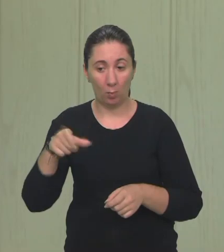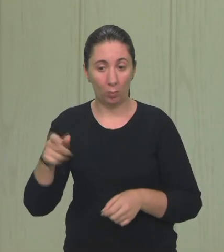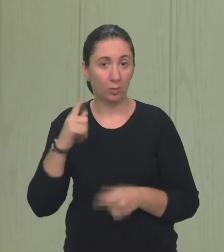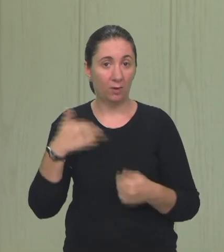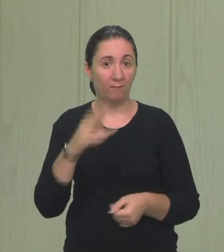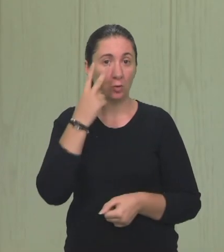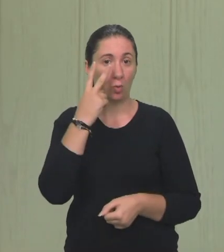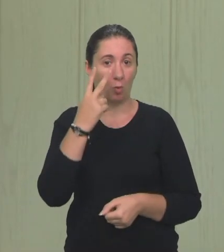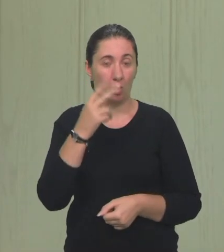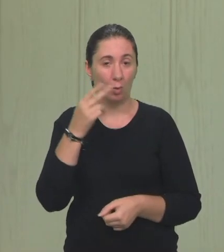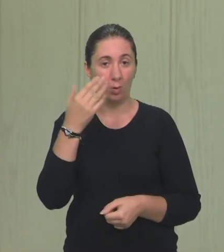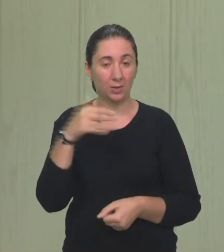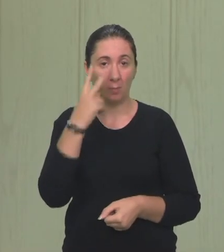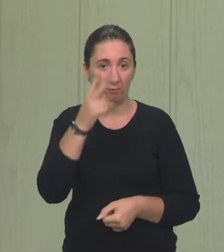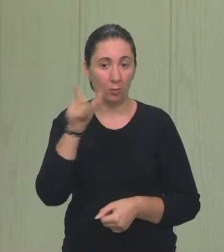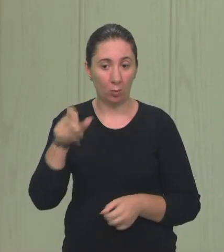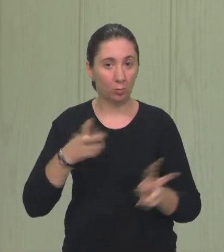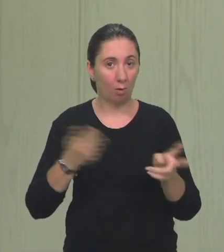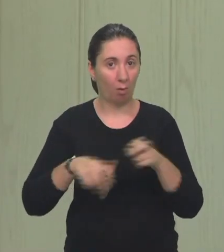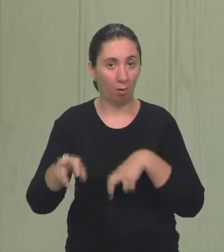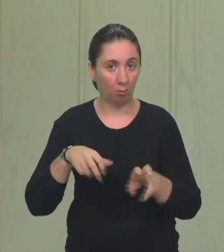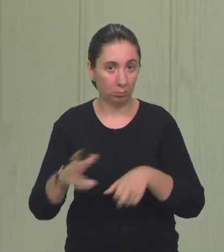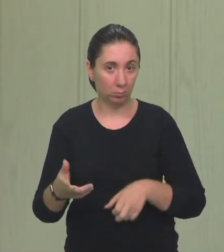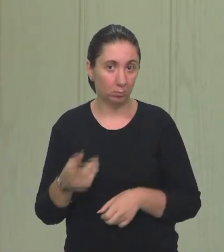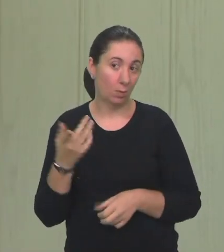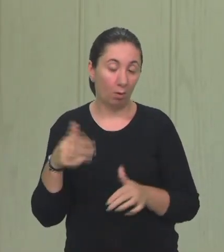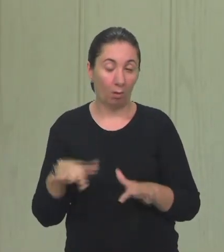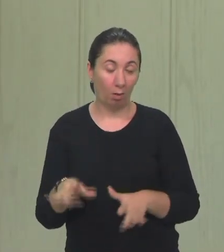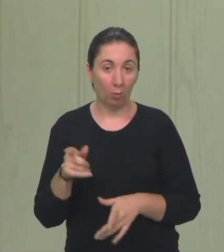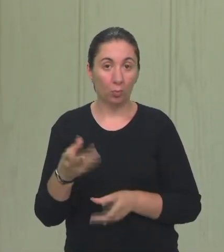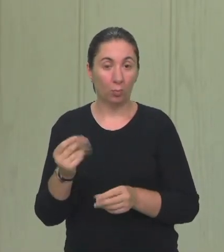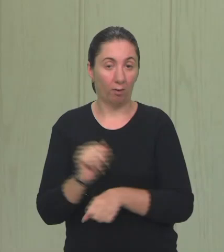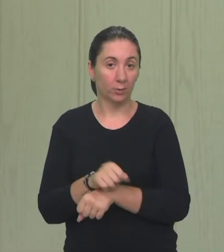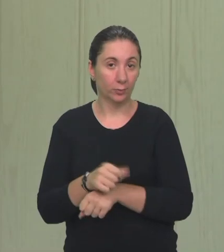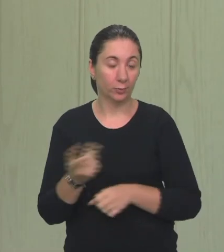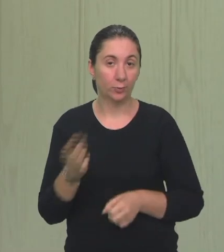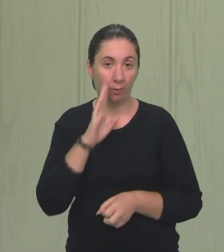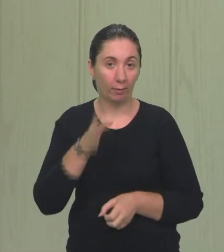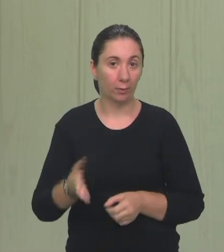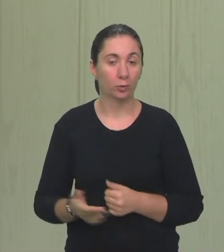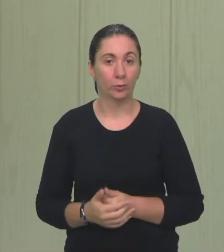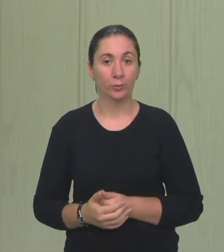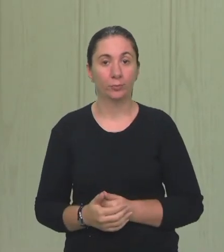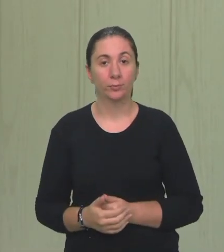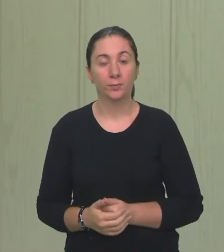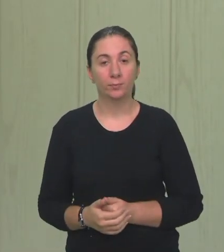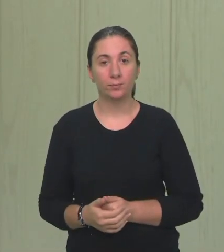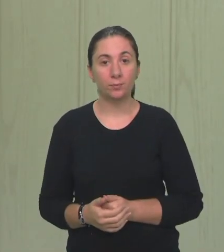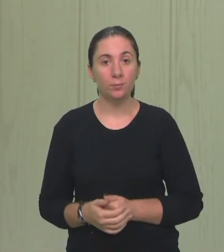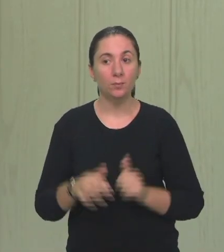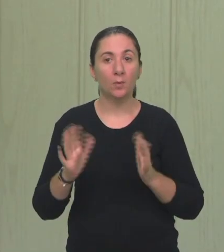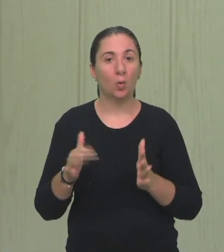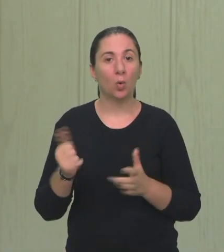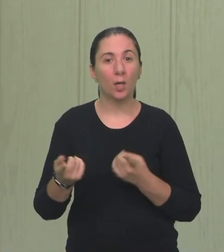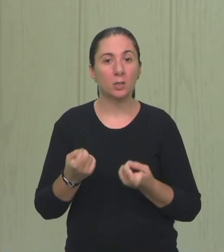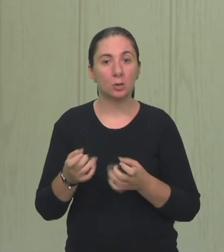visoko slabovidnim osobama. Da, mislim, ljudski faktor je tu najveći problem, nažalost. Koliko vam je